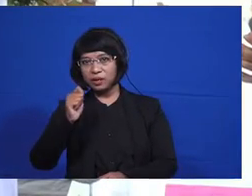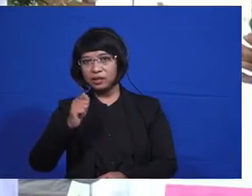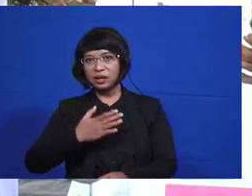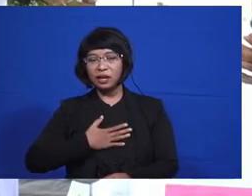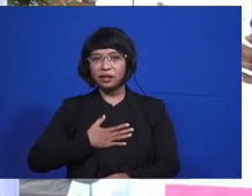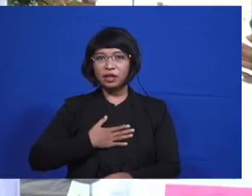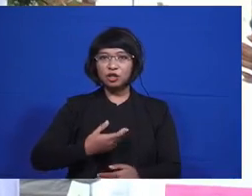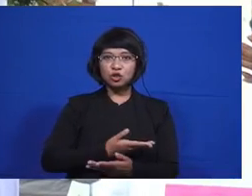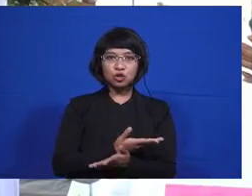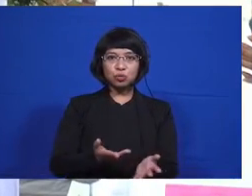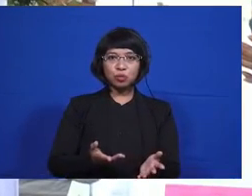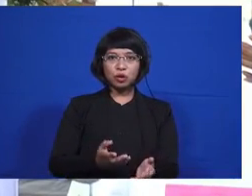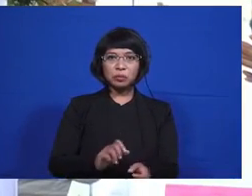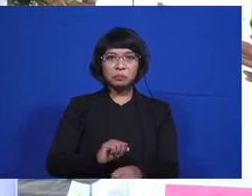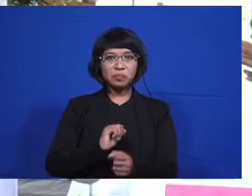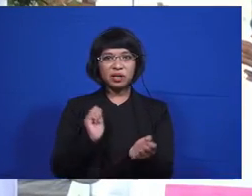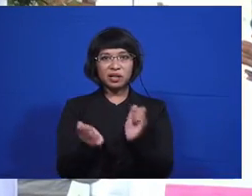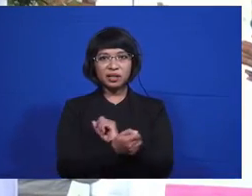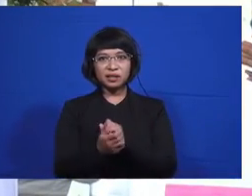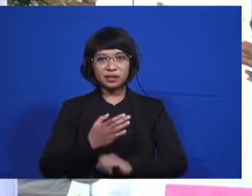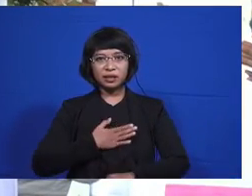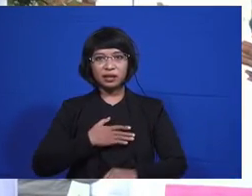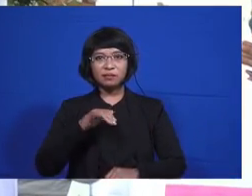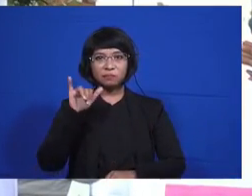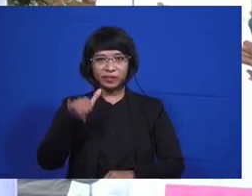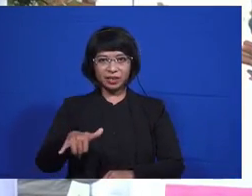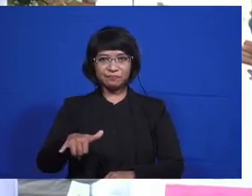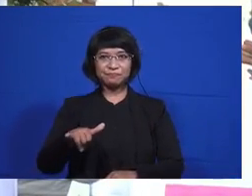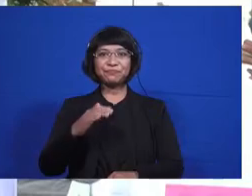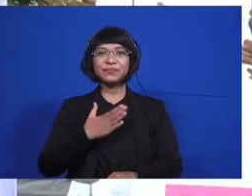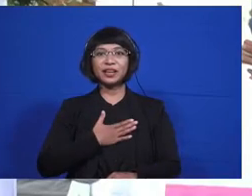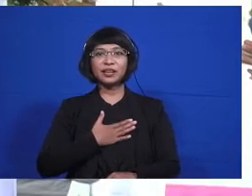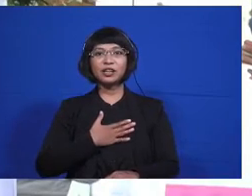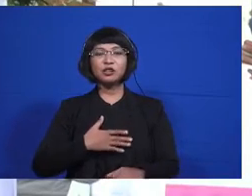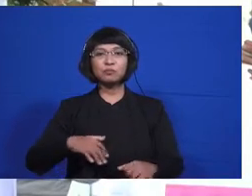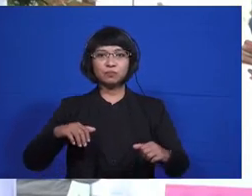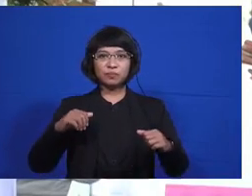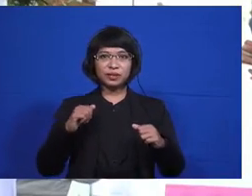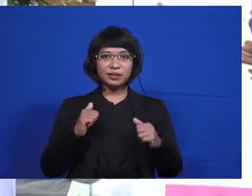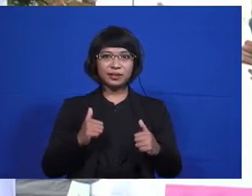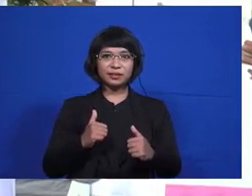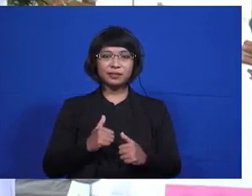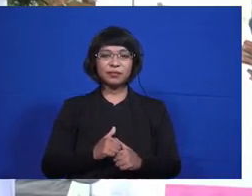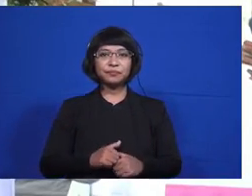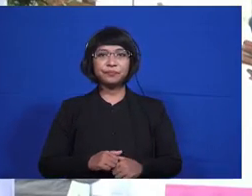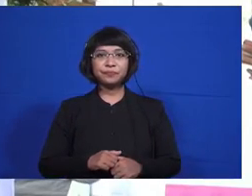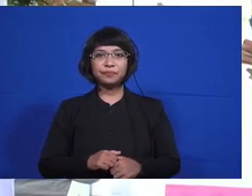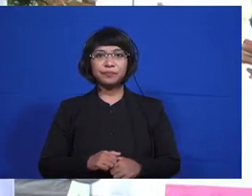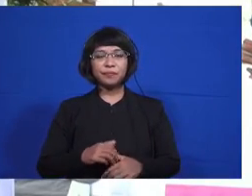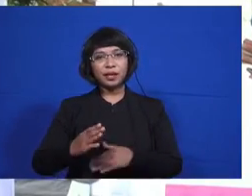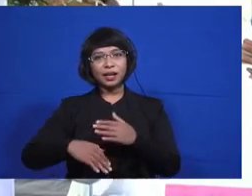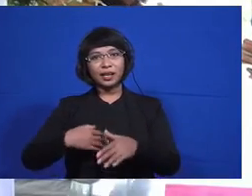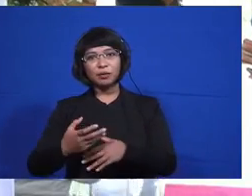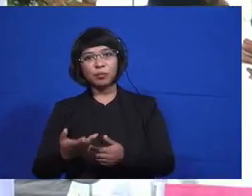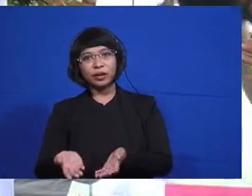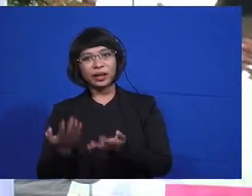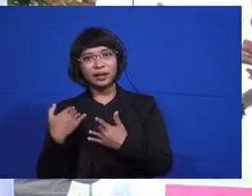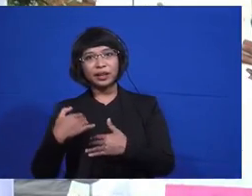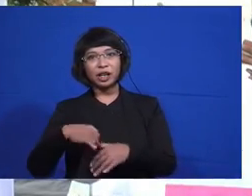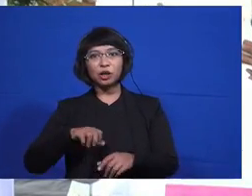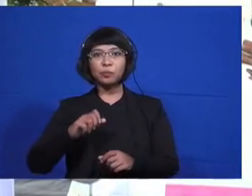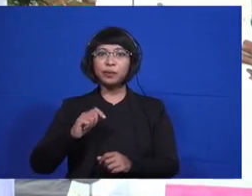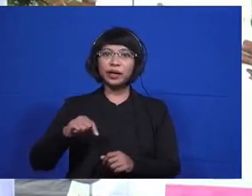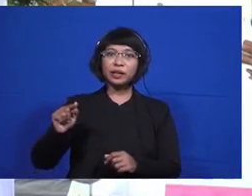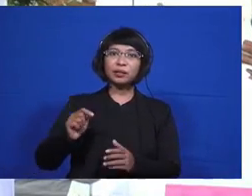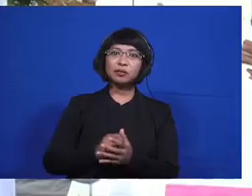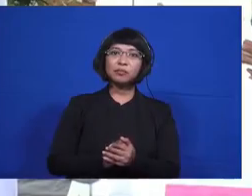pengganti saya? Ya, saya berjanji. Semoga Allah yang telah memulai karya yang baik dalam diri Anda